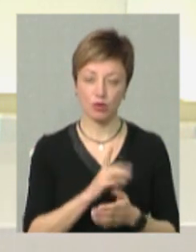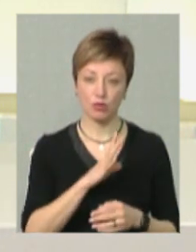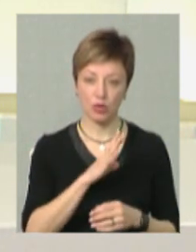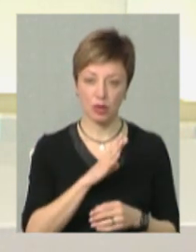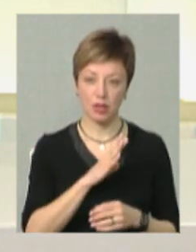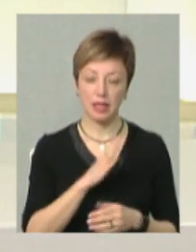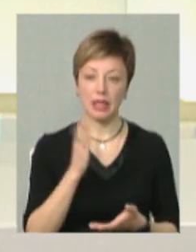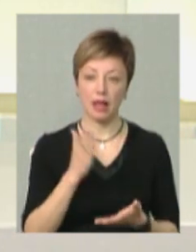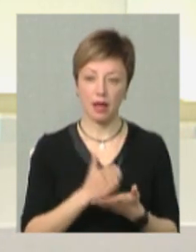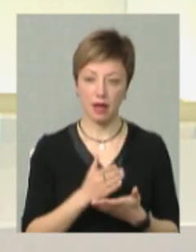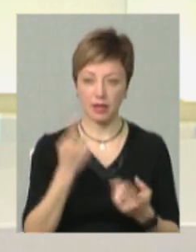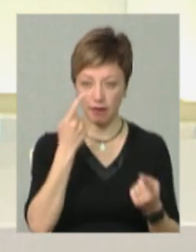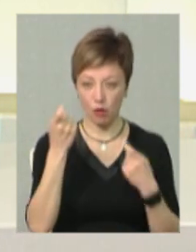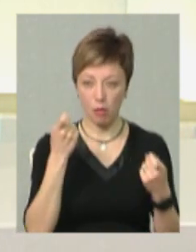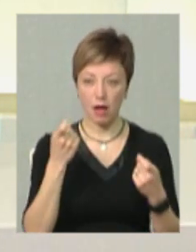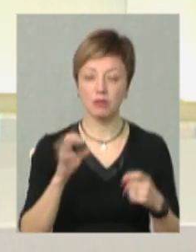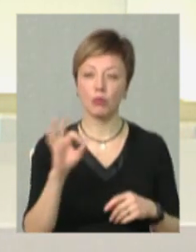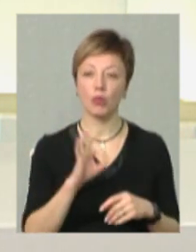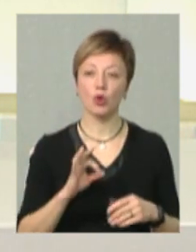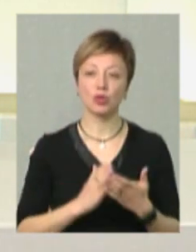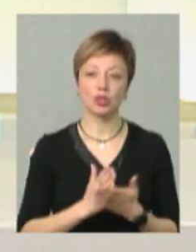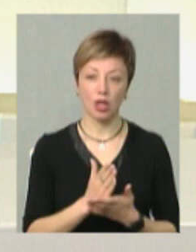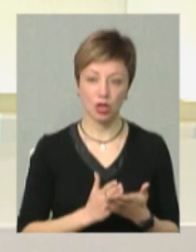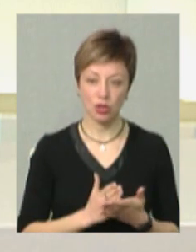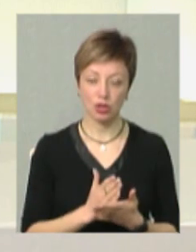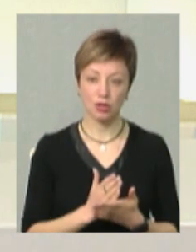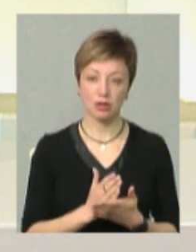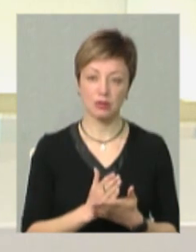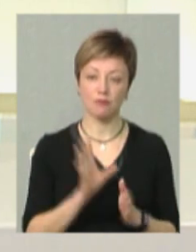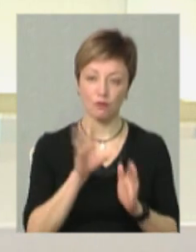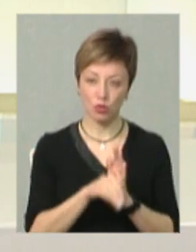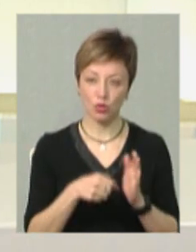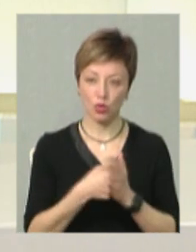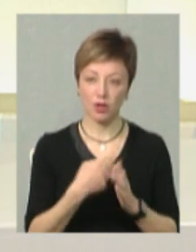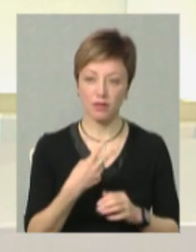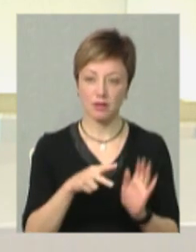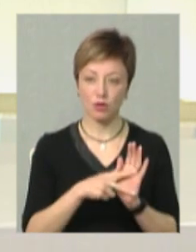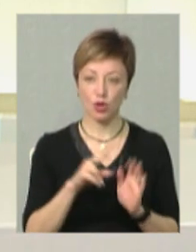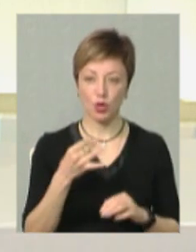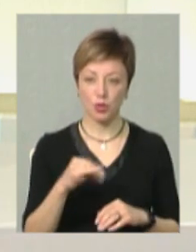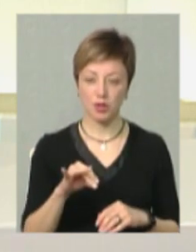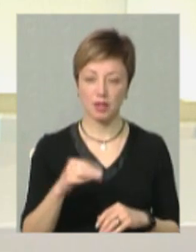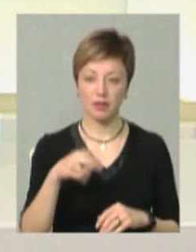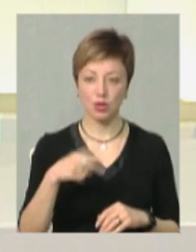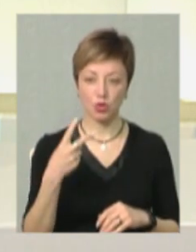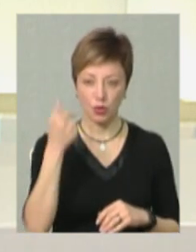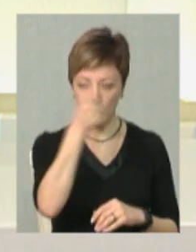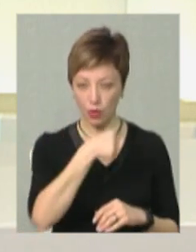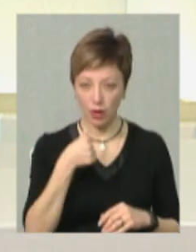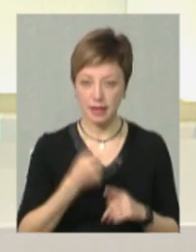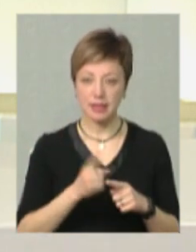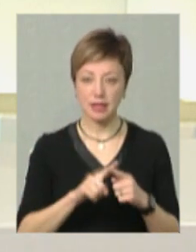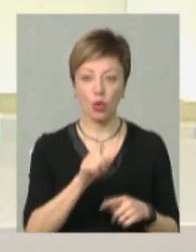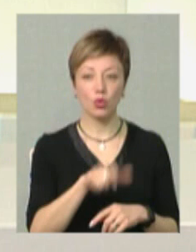бути наявність інформації про стаж, включно по 28 лютого 2022 року. Тому що